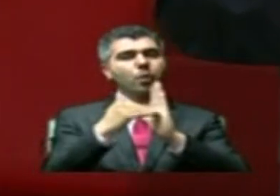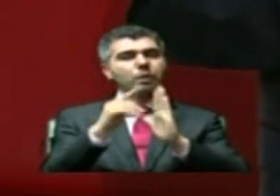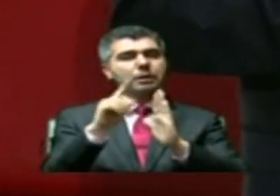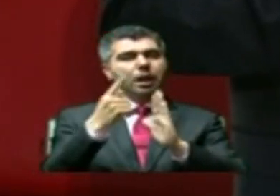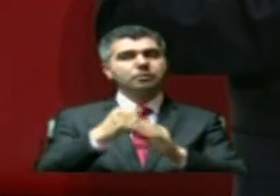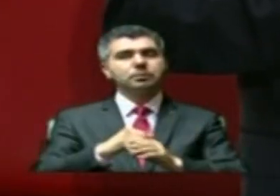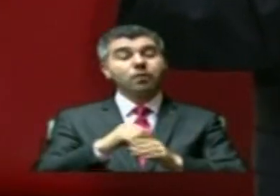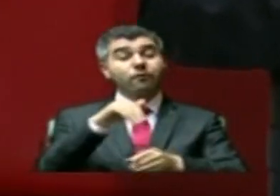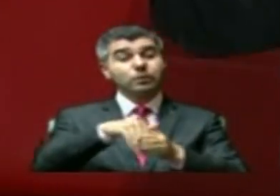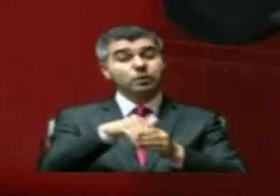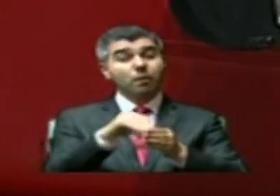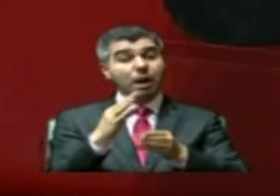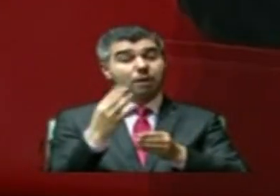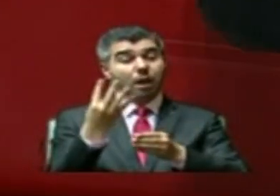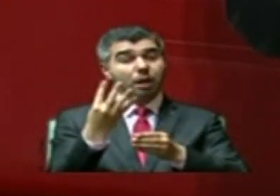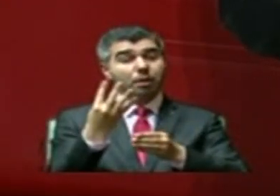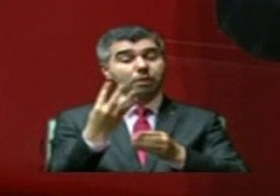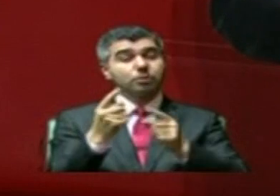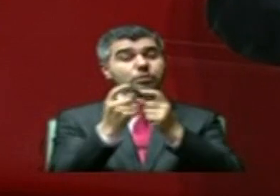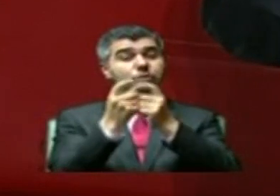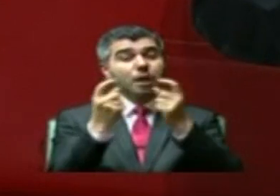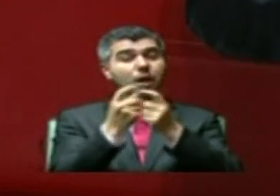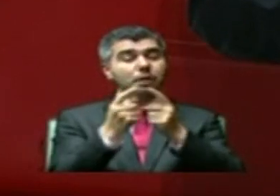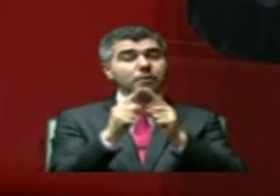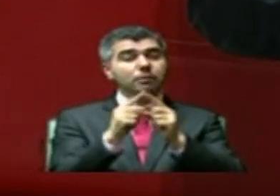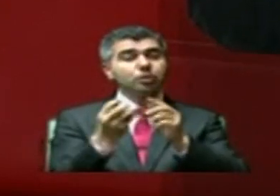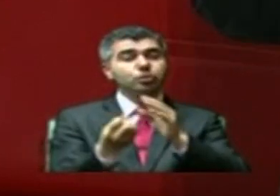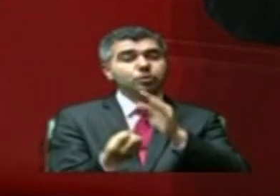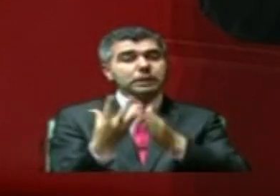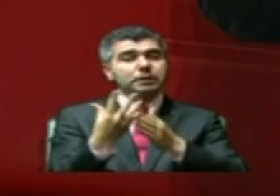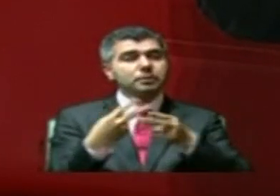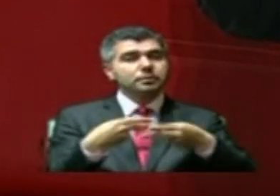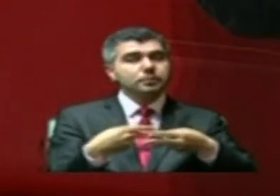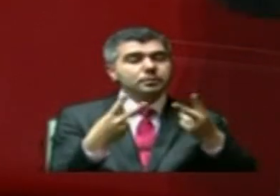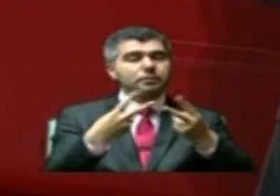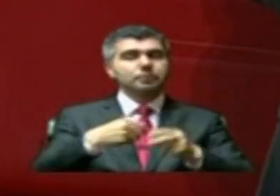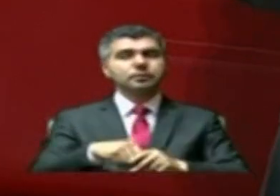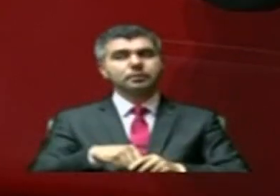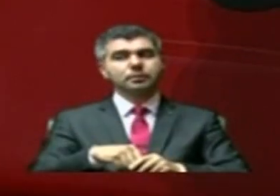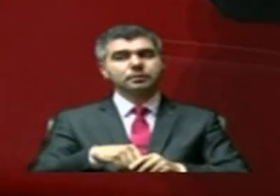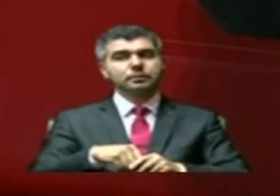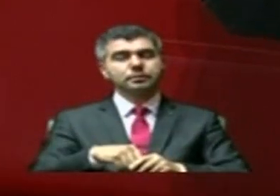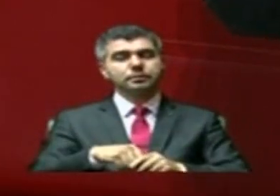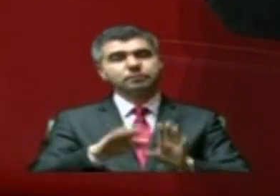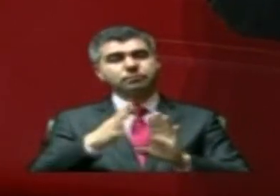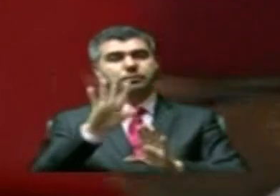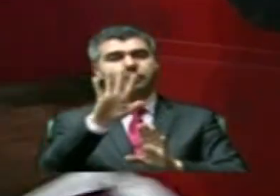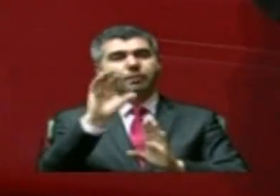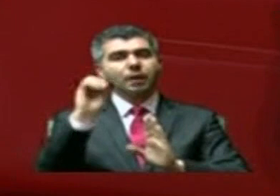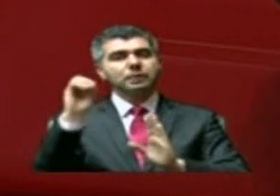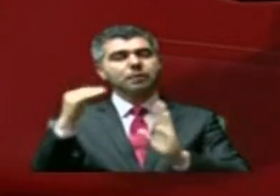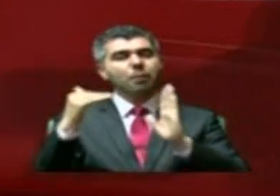رابع خاص بالمقاولات الناشئة الستارت اب اللي عاد ينطلق 500 مليون درهم هذا